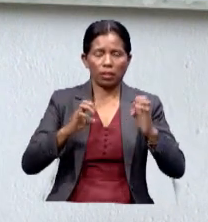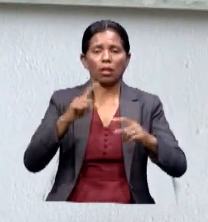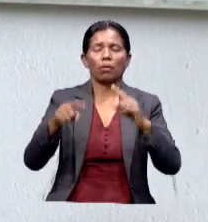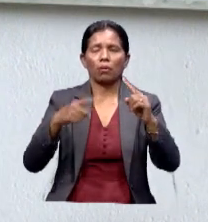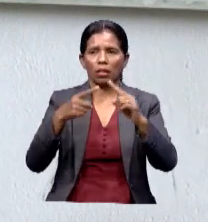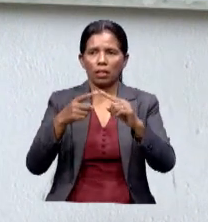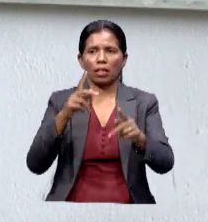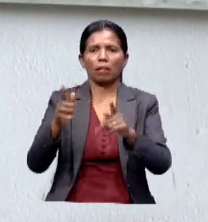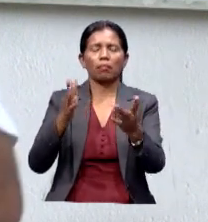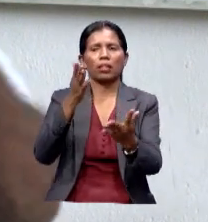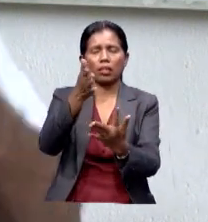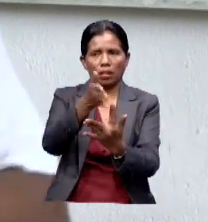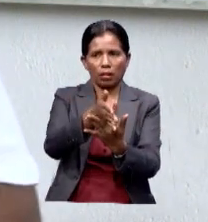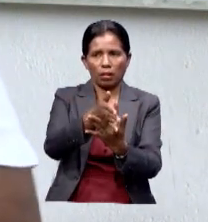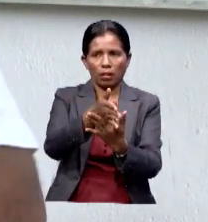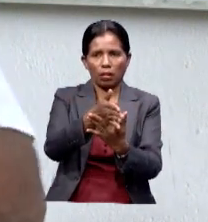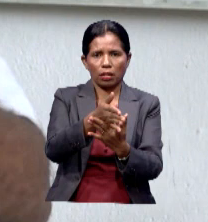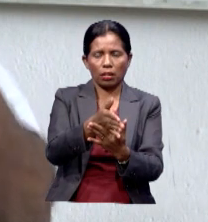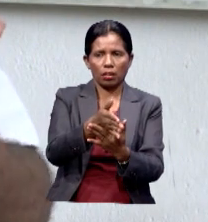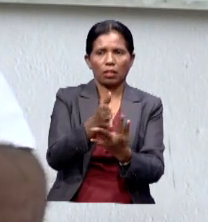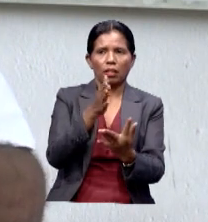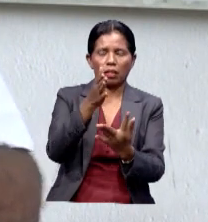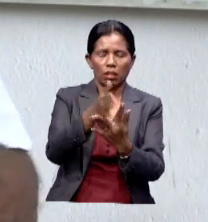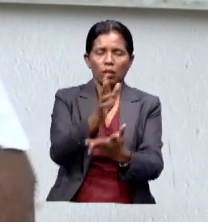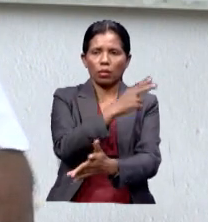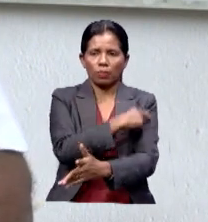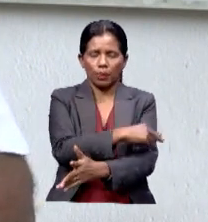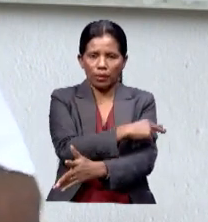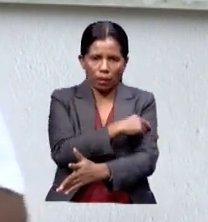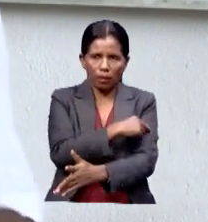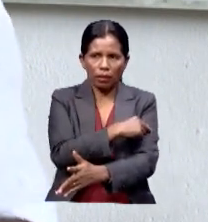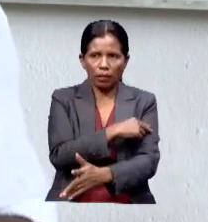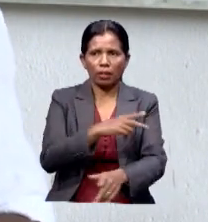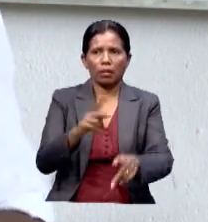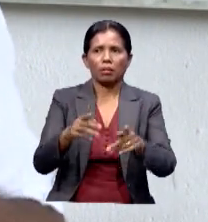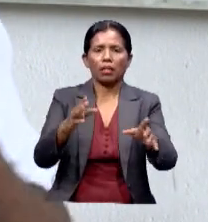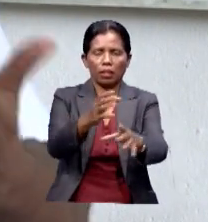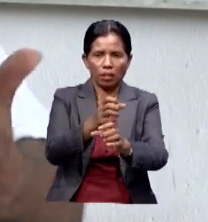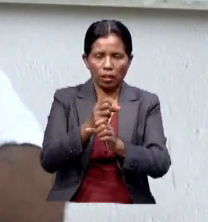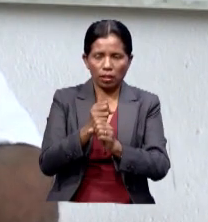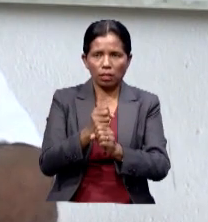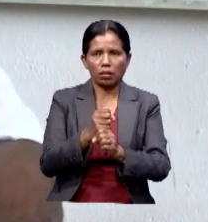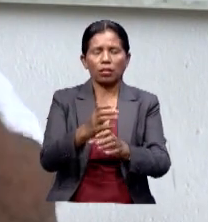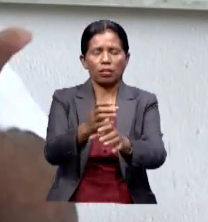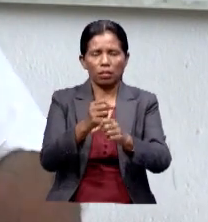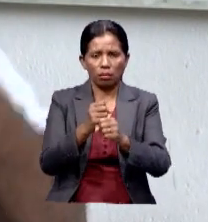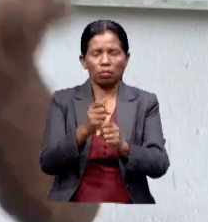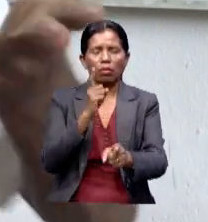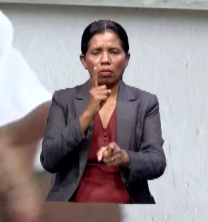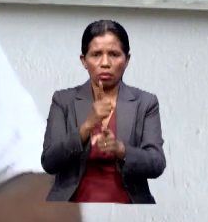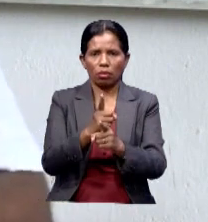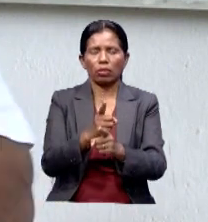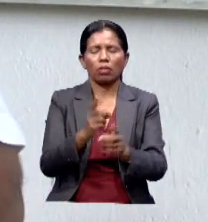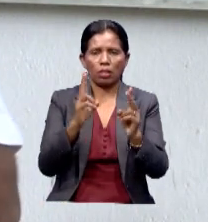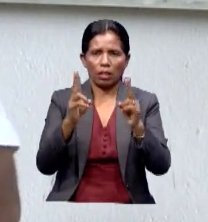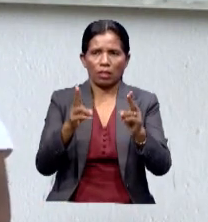ema tama ia portaun hospital nian ne ema tikisimu ho rápido imediata y la